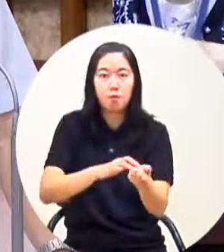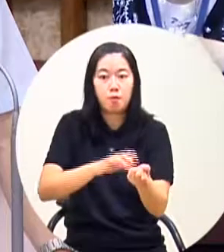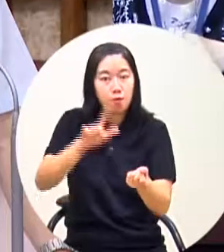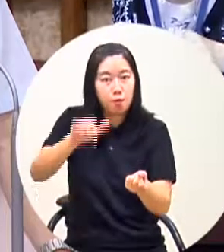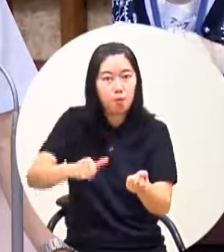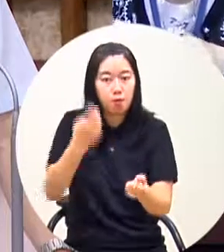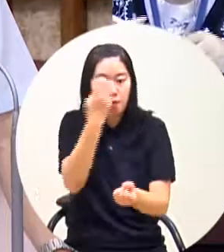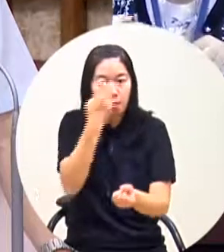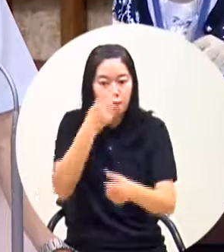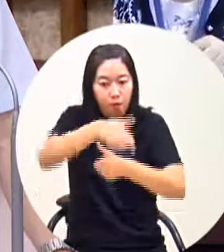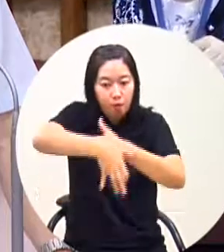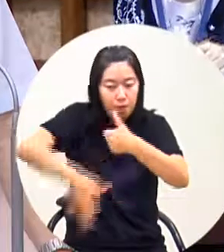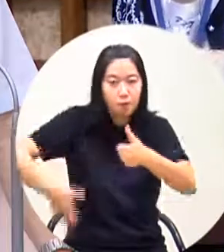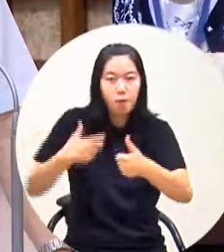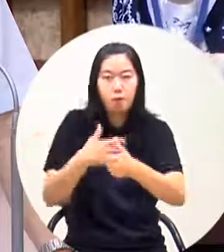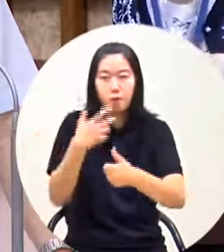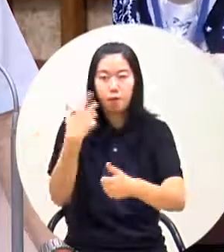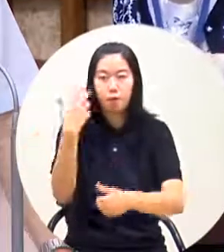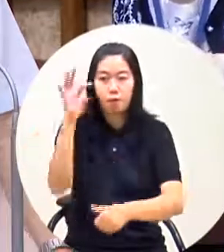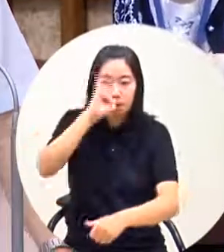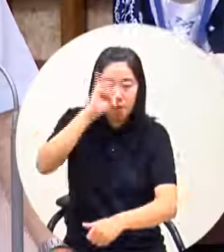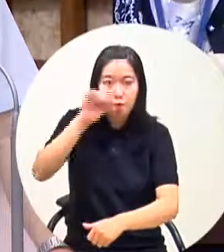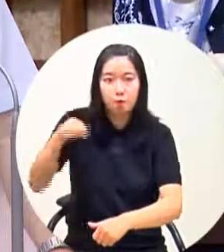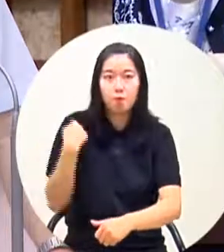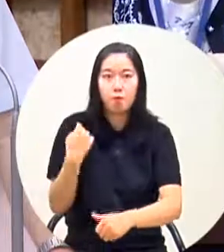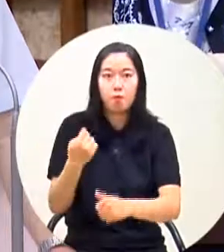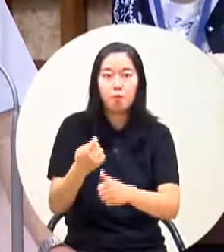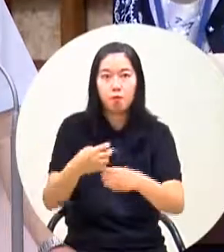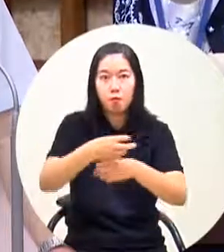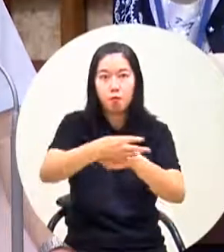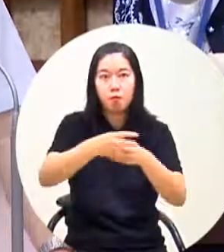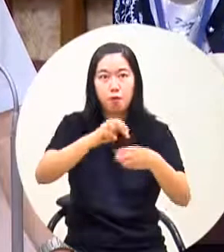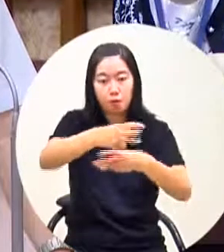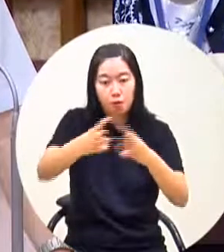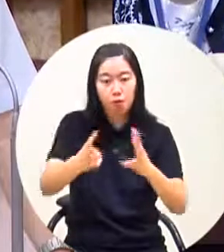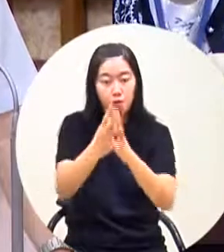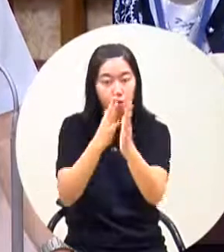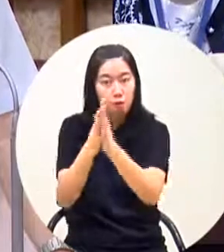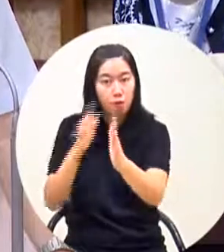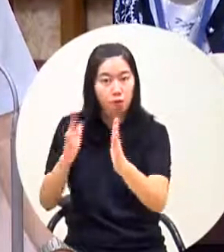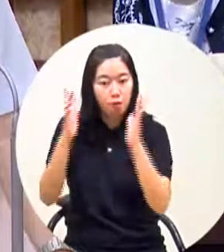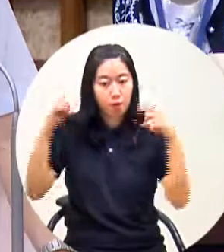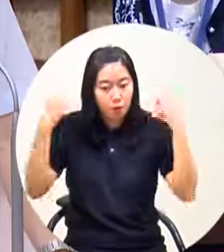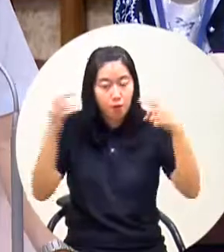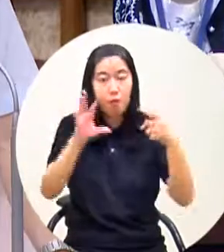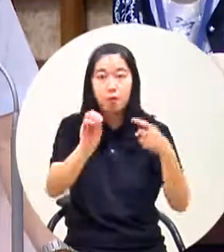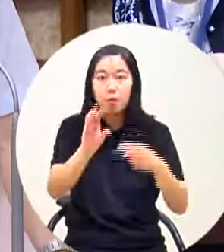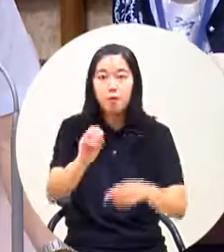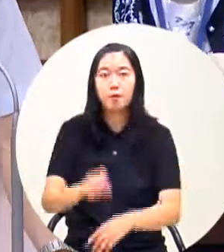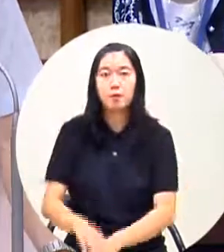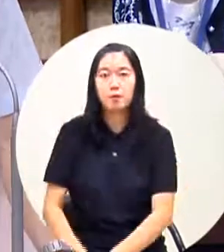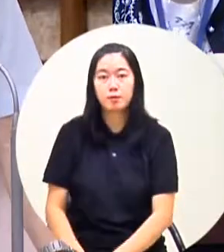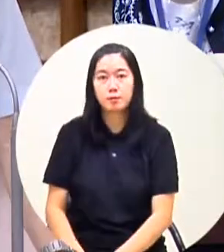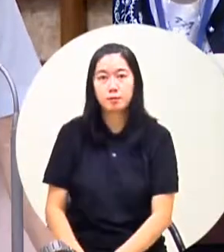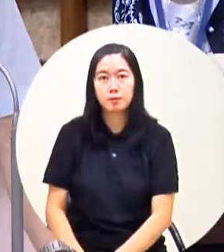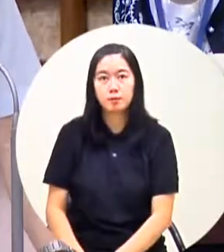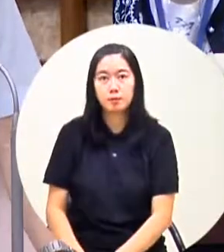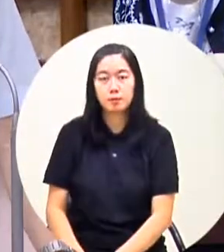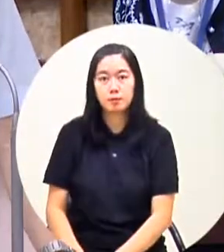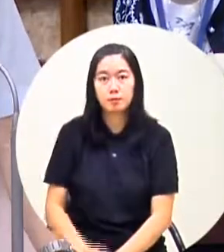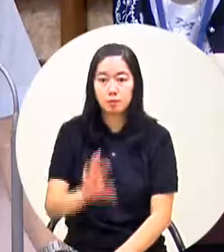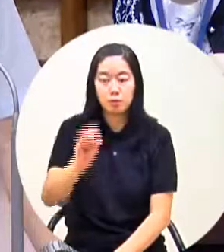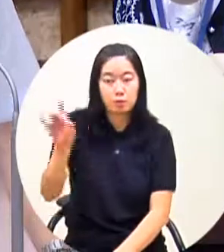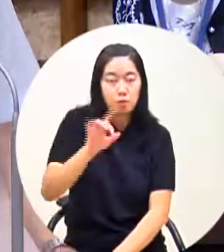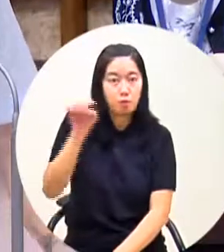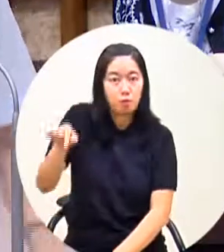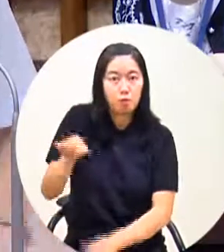括遮个排班的情形是毋是有正常吼，啊有是毋是有因为安尼引起咱迄